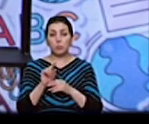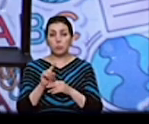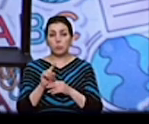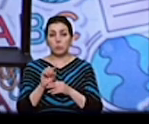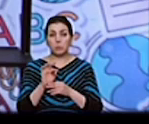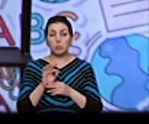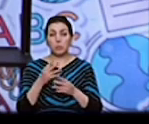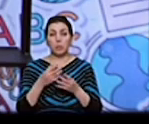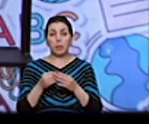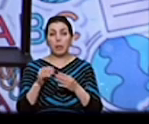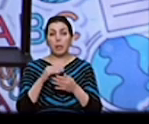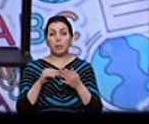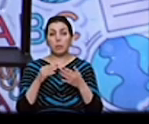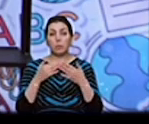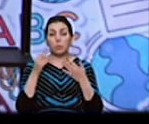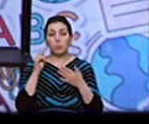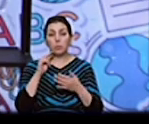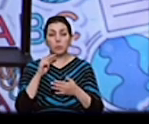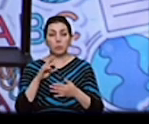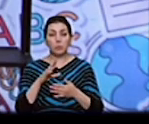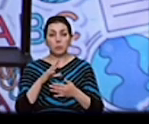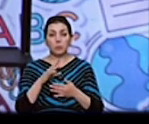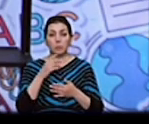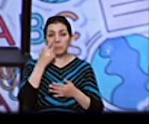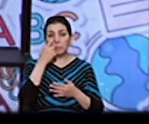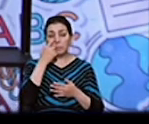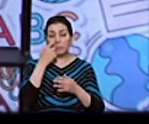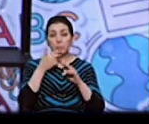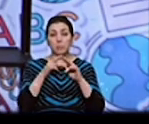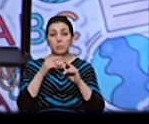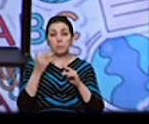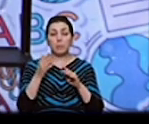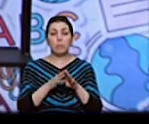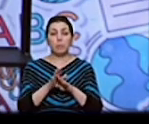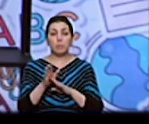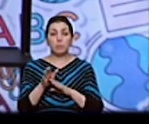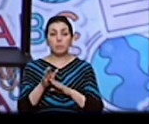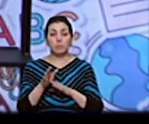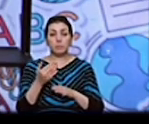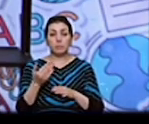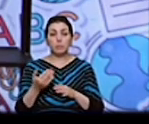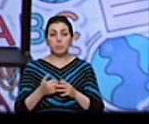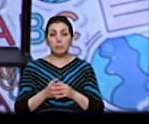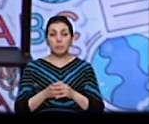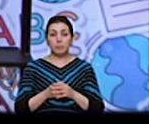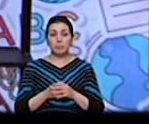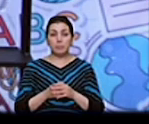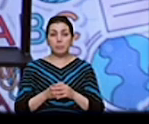topshiriq orqali qayta hikoyalab oldik. Ana endi sizning vazifangiz esa